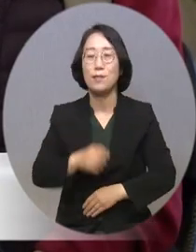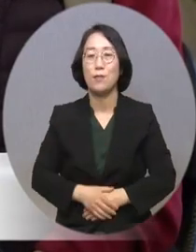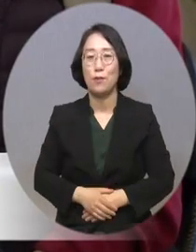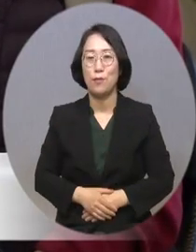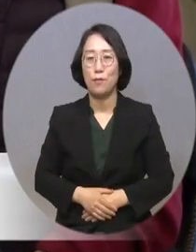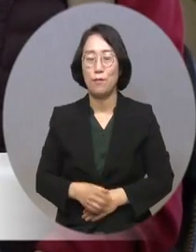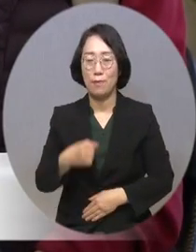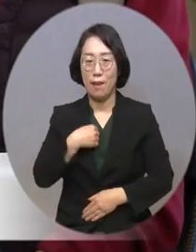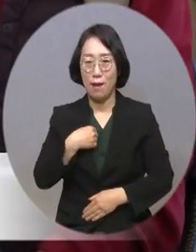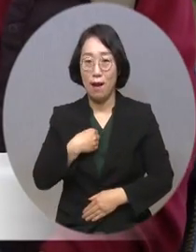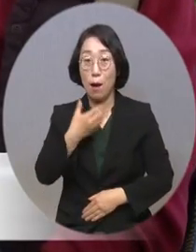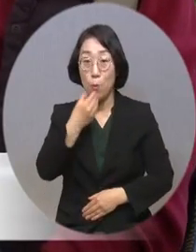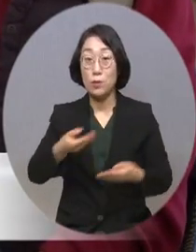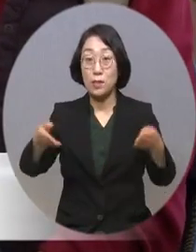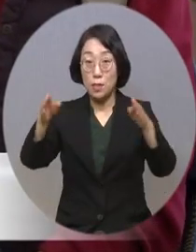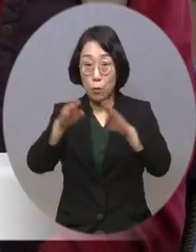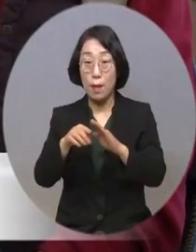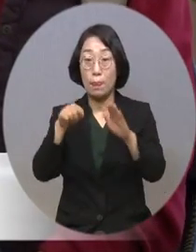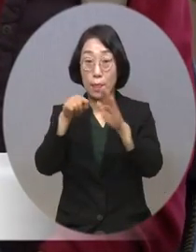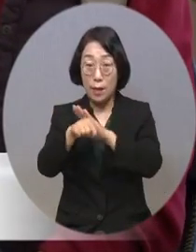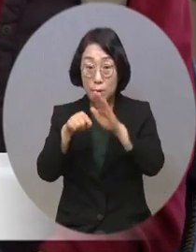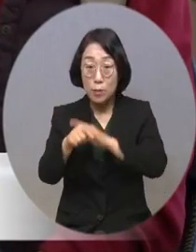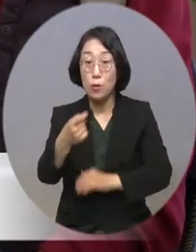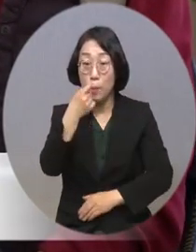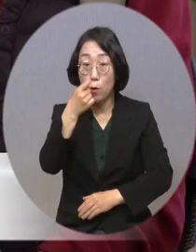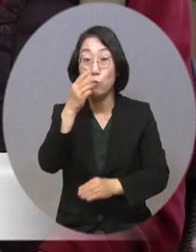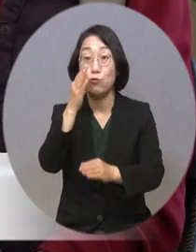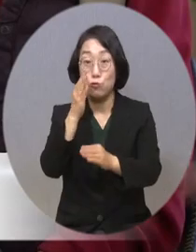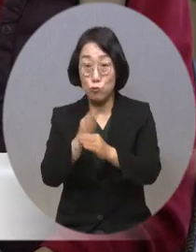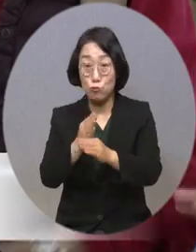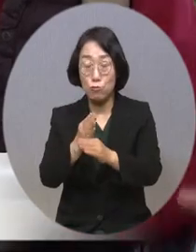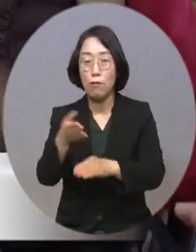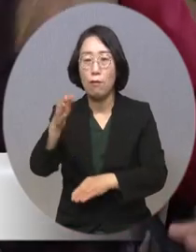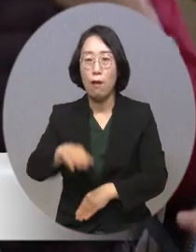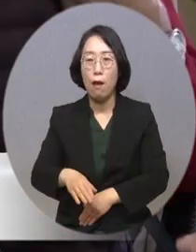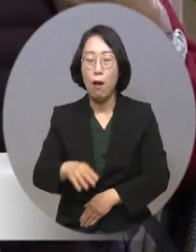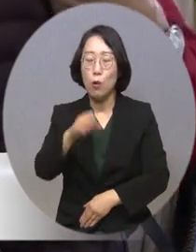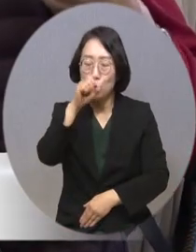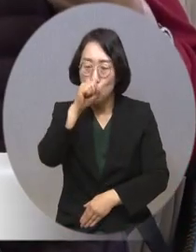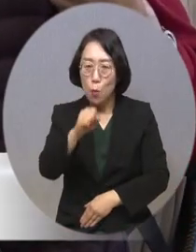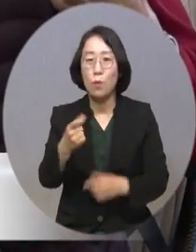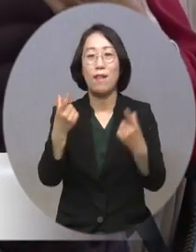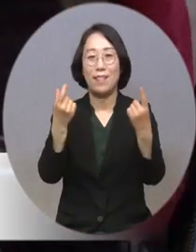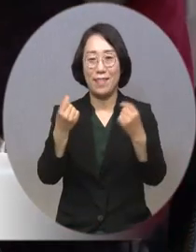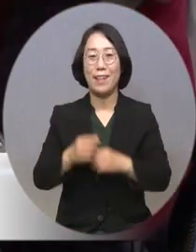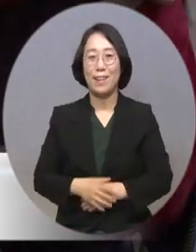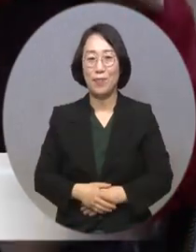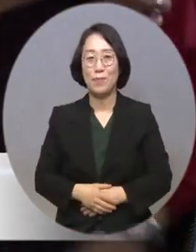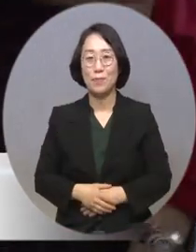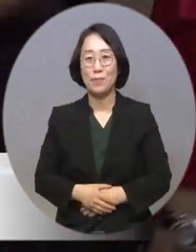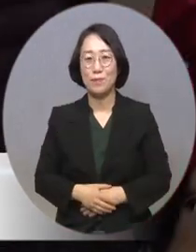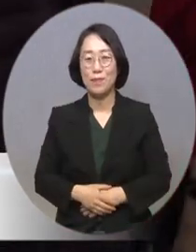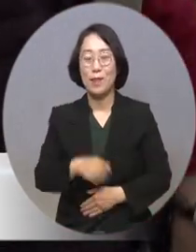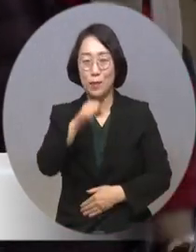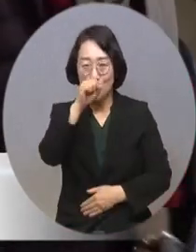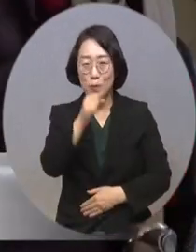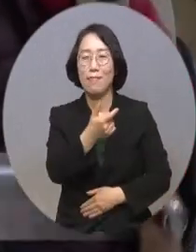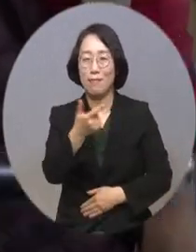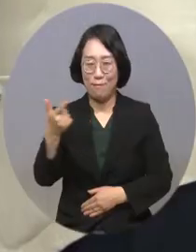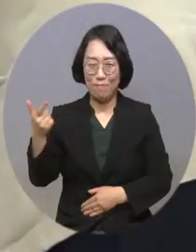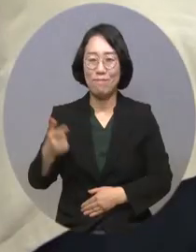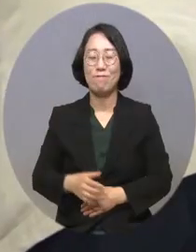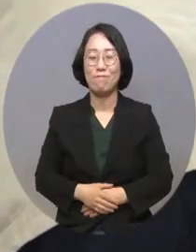그러니까 지금 제가 복지관을 이용하면서 배우는데 진짜 매력 있고 괜찮은 모바일 같아요. 너무 좋았었던 것